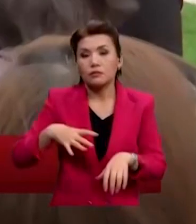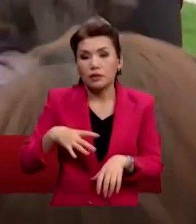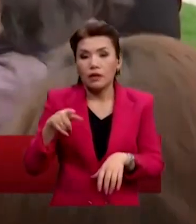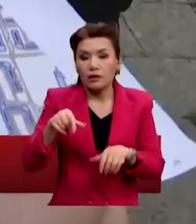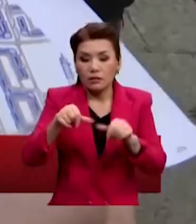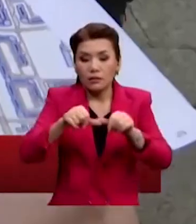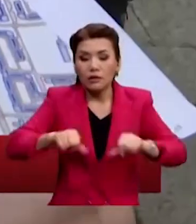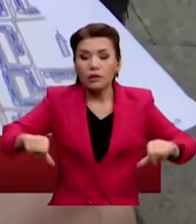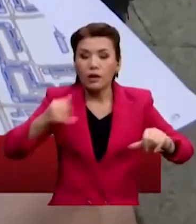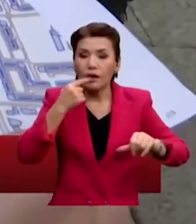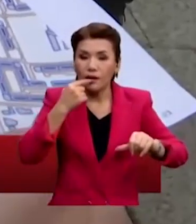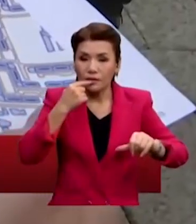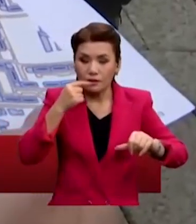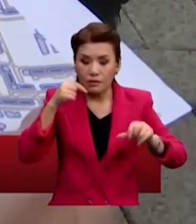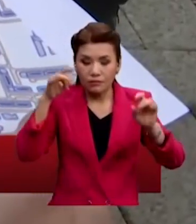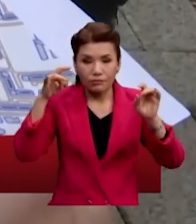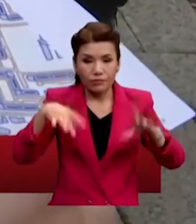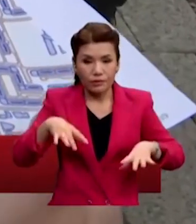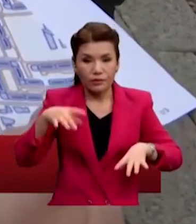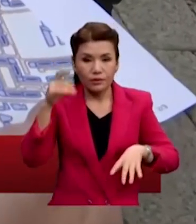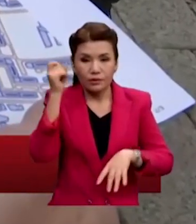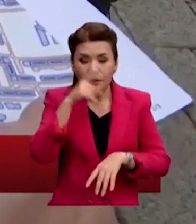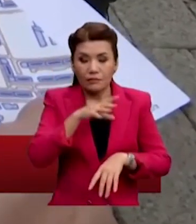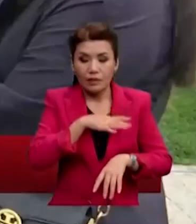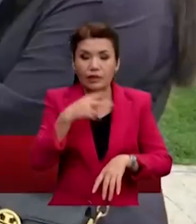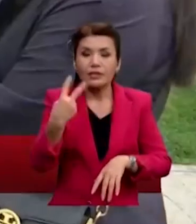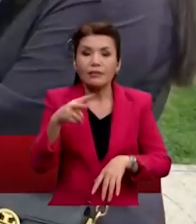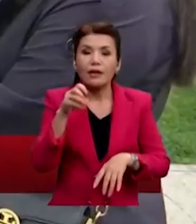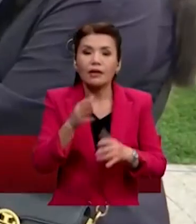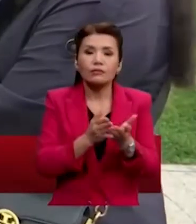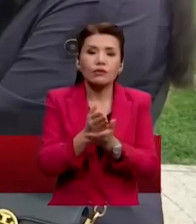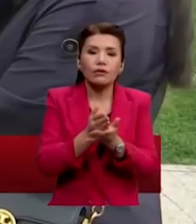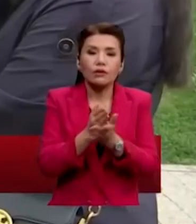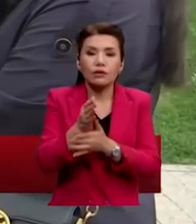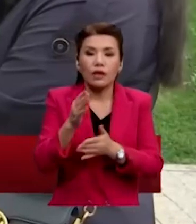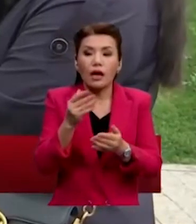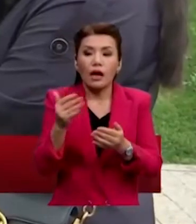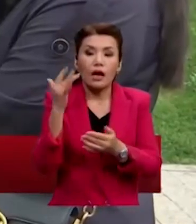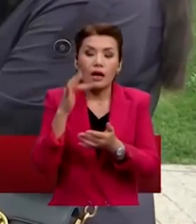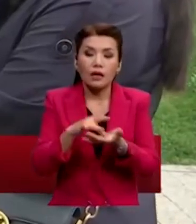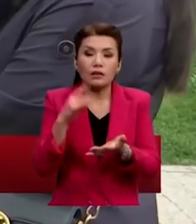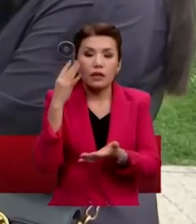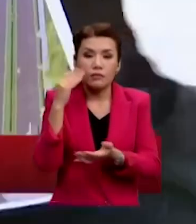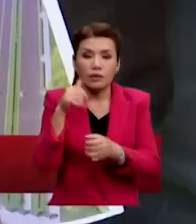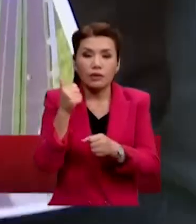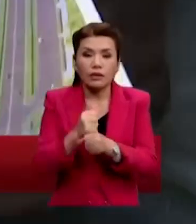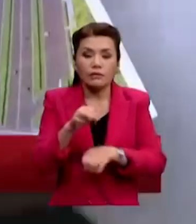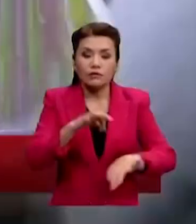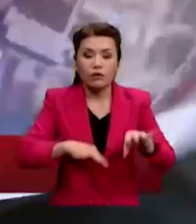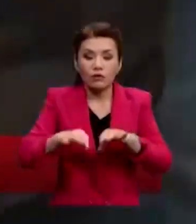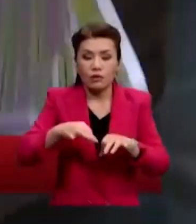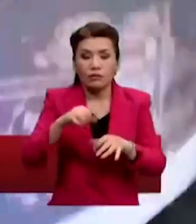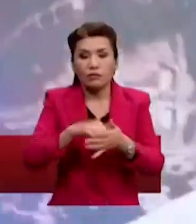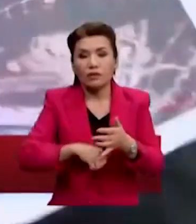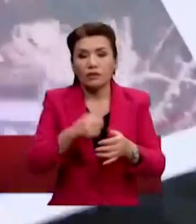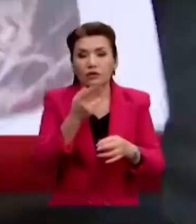сызықта тұрғандарын кездейсоқ білдік деп отыр. Бұған соңғы 20 жылда алғаш рет жаңартылған Алматының бас жоспары себеп. Бүгінде тұрғындар